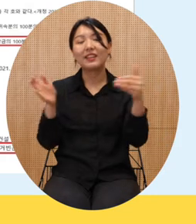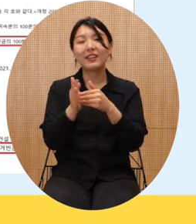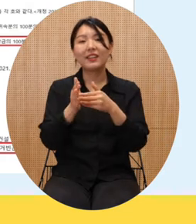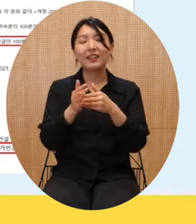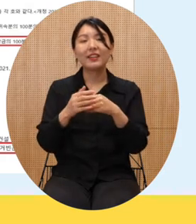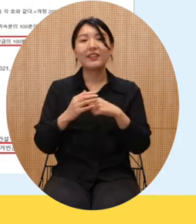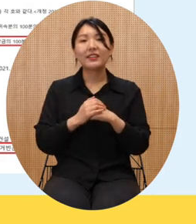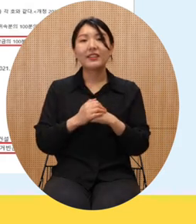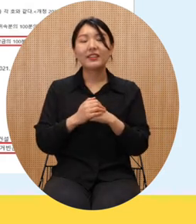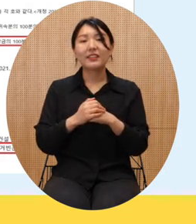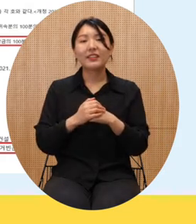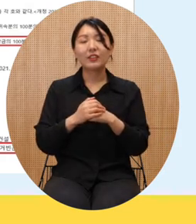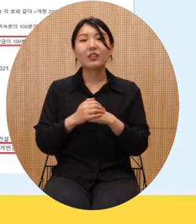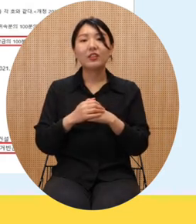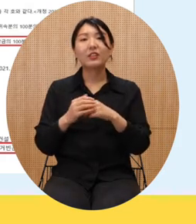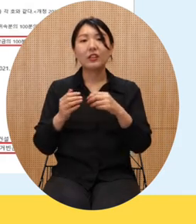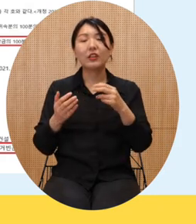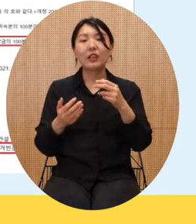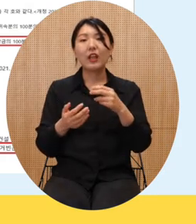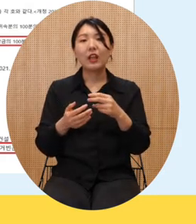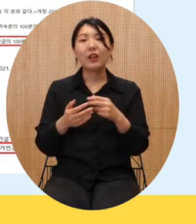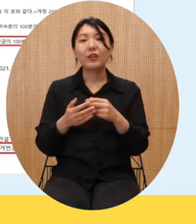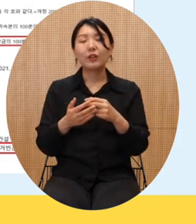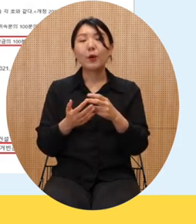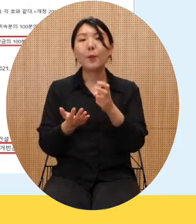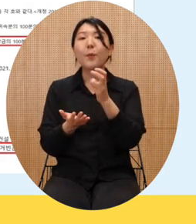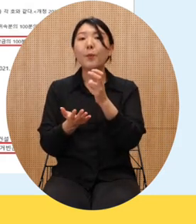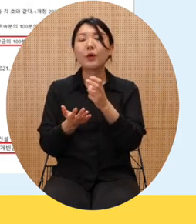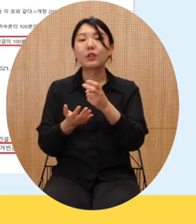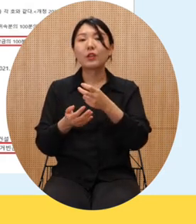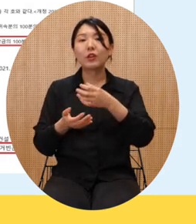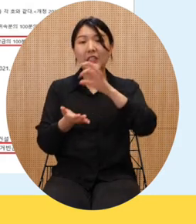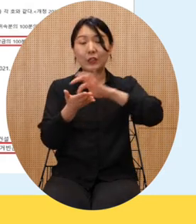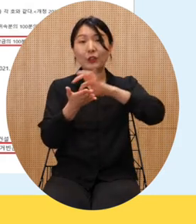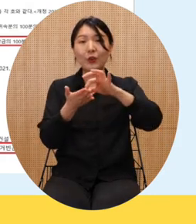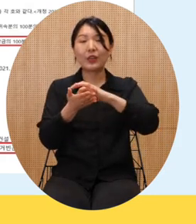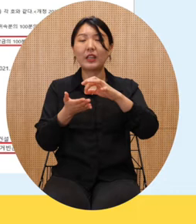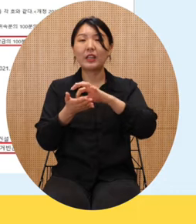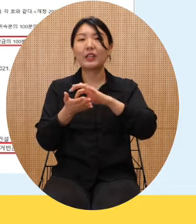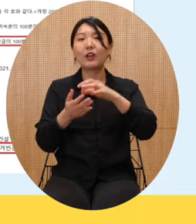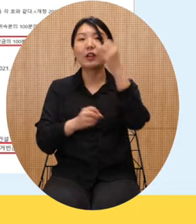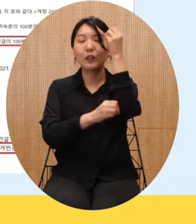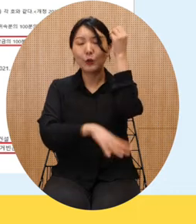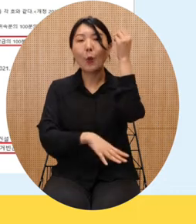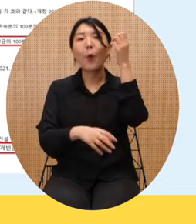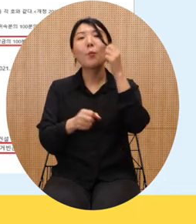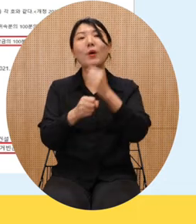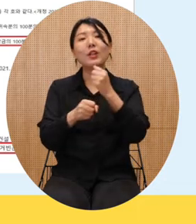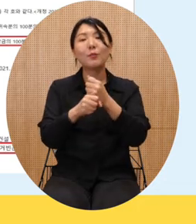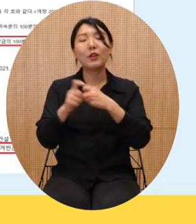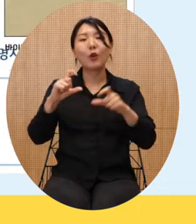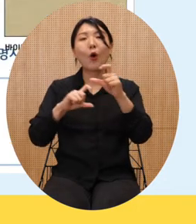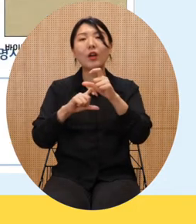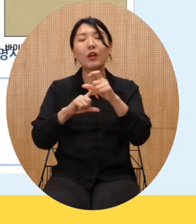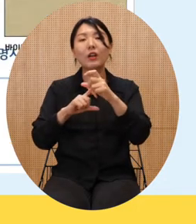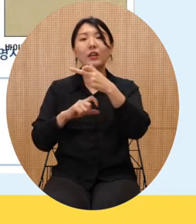조례를 만들었거든요. 그래서 그러면 또 이렇게 재정적 기반을 조례를 통해서 만들면 좋은 모델이 나올